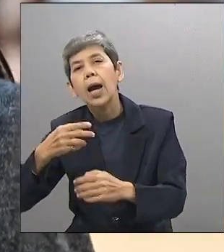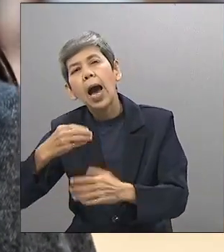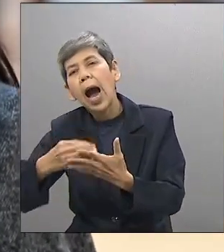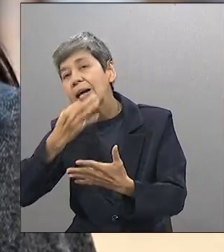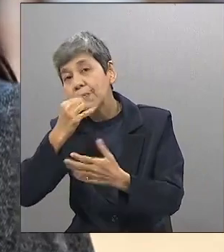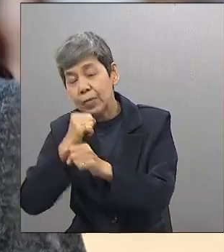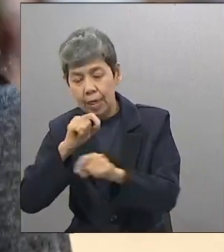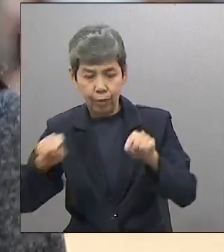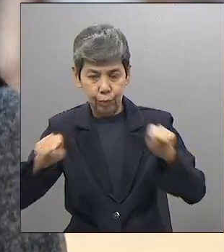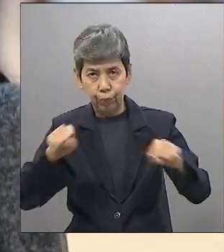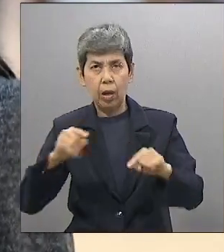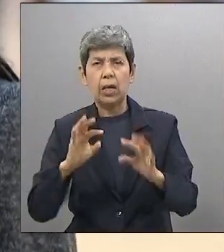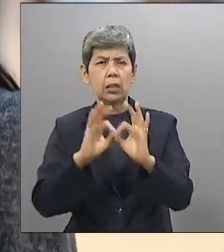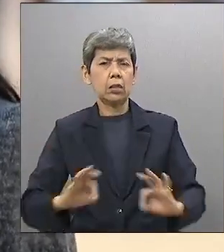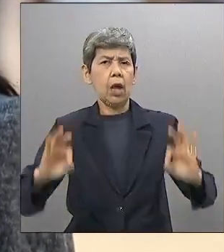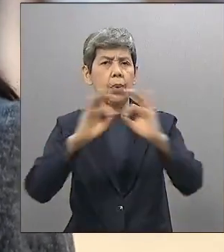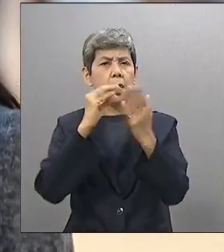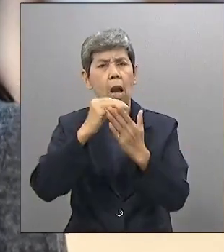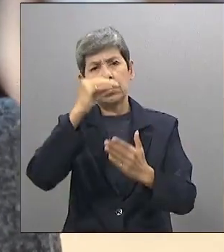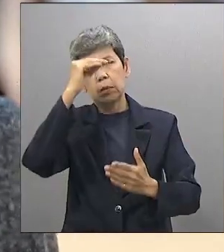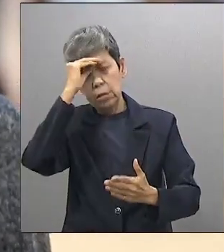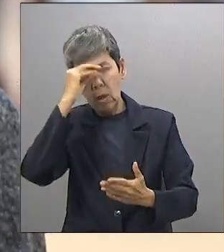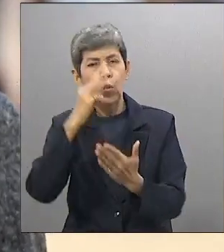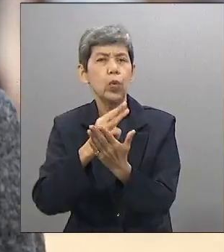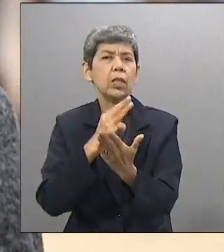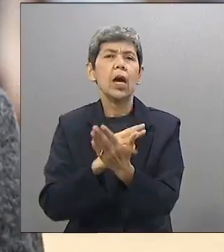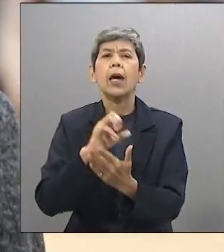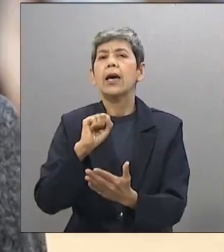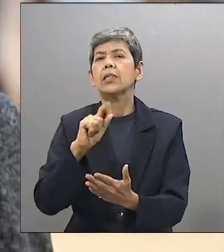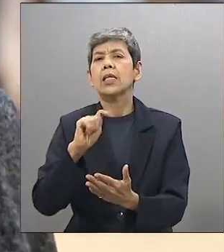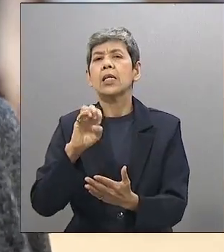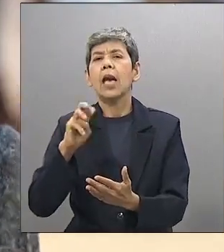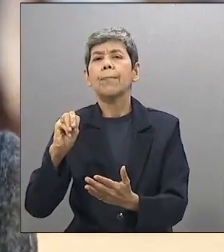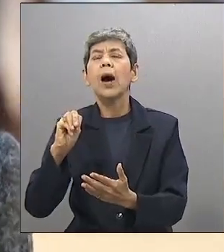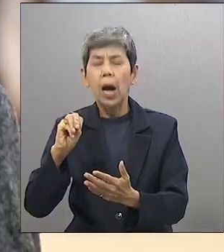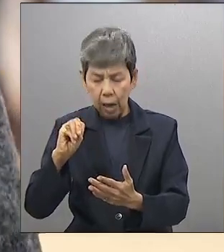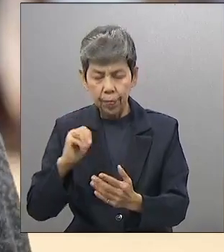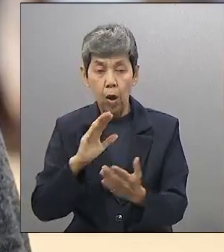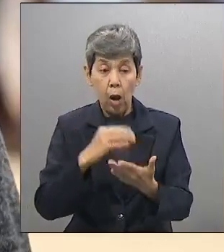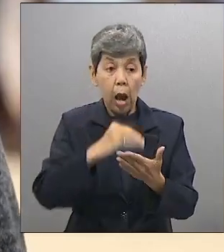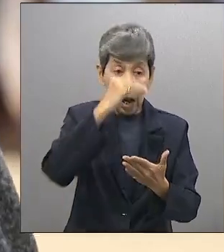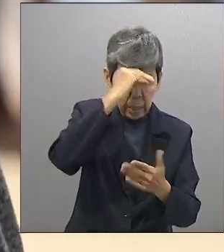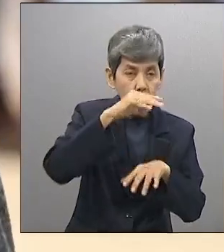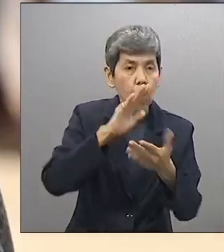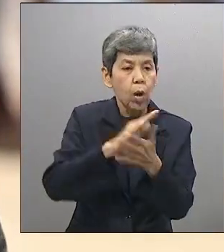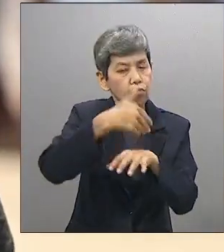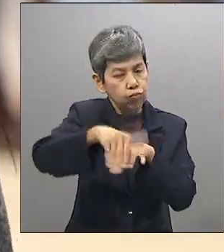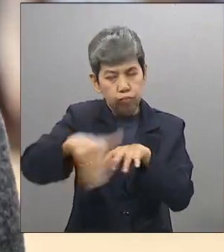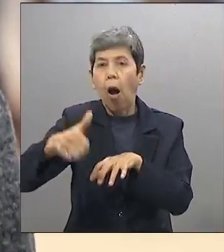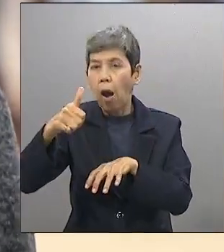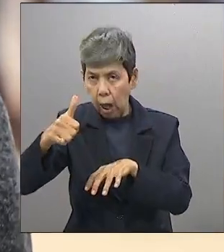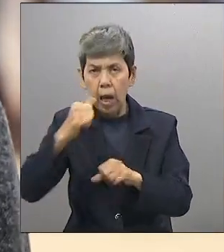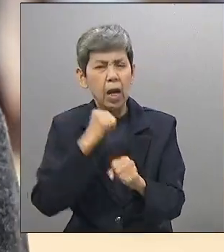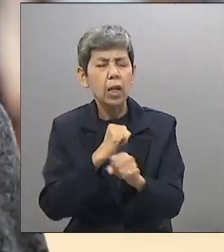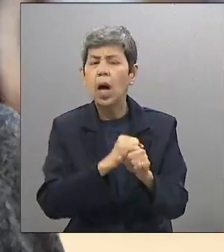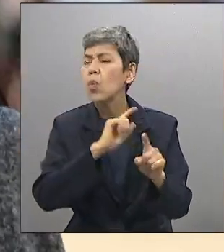นักในความสำคญของกศึกษาวิชา STEMผ่านทั้งในห้เรียนและนหองเรีนค่ะก็ทำกั